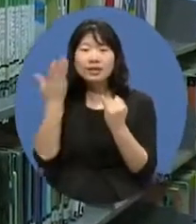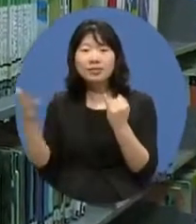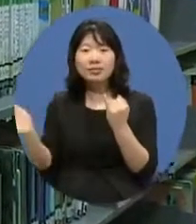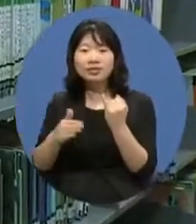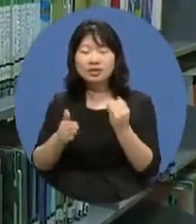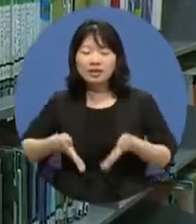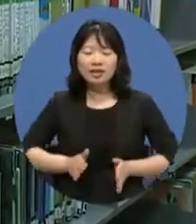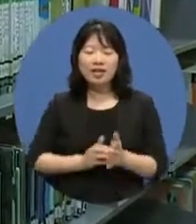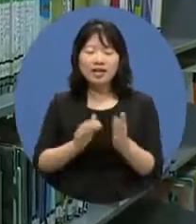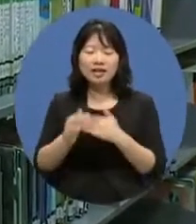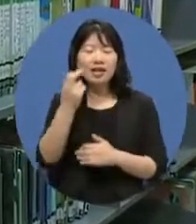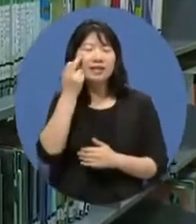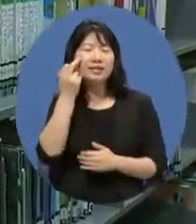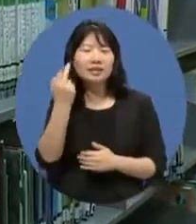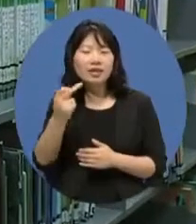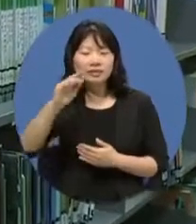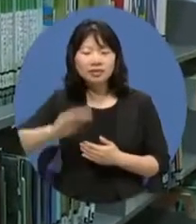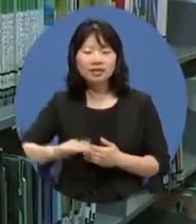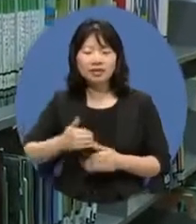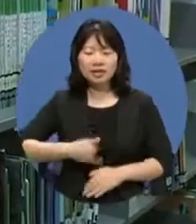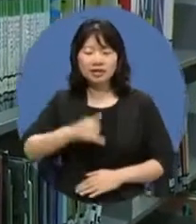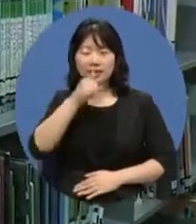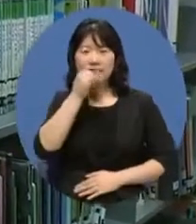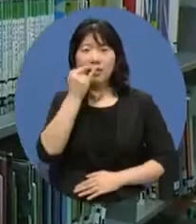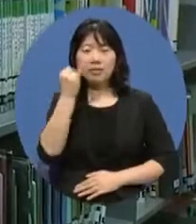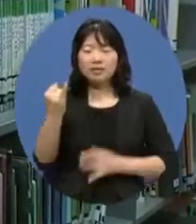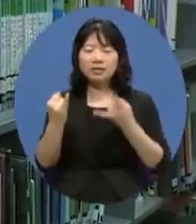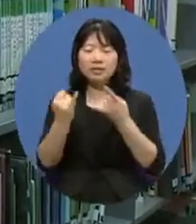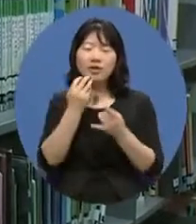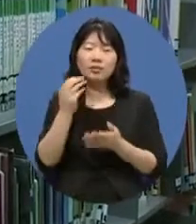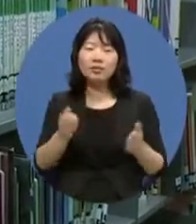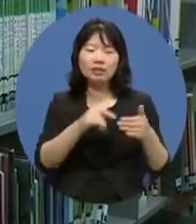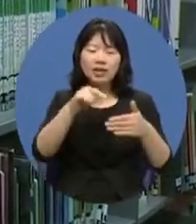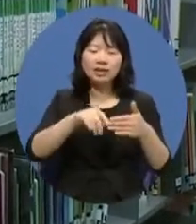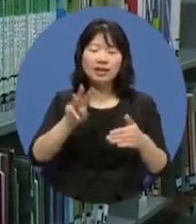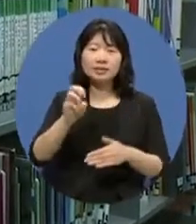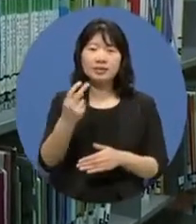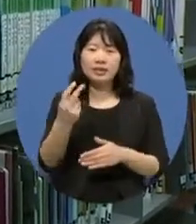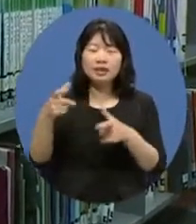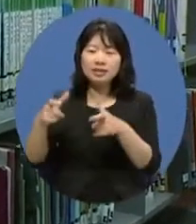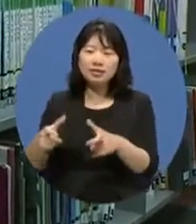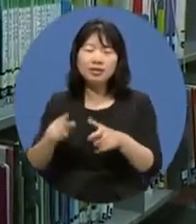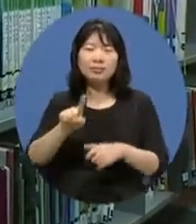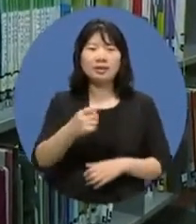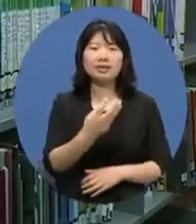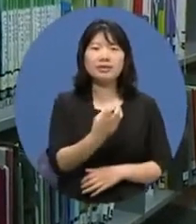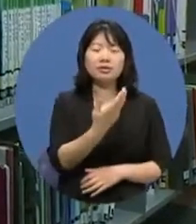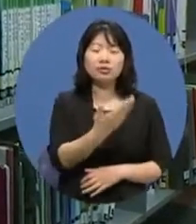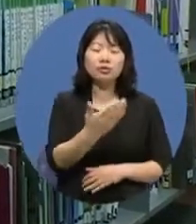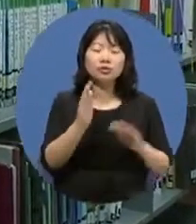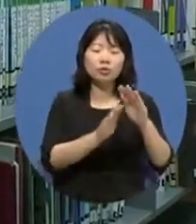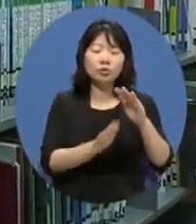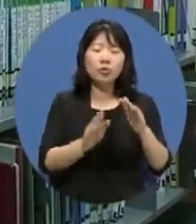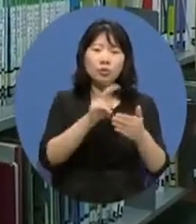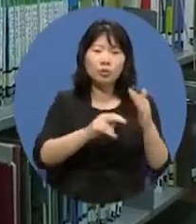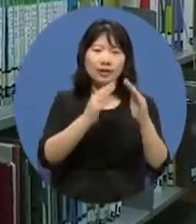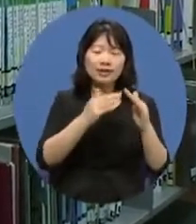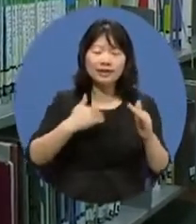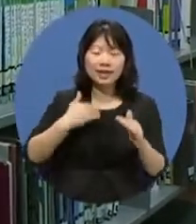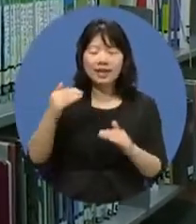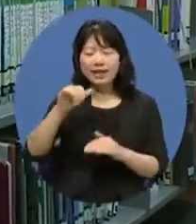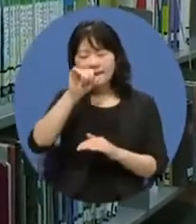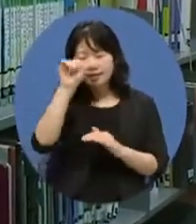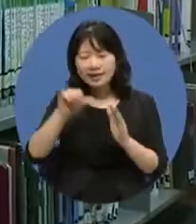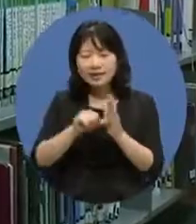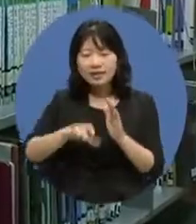생후 12개월 미만의 자녀를 둔 어머니들에게 경기도 내 31개 시군 139개 공공도서관에서 내생애 첫 도서관